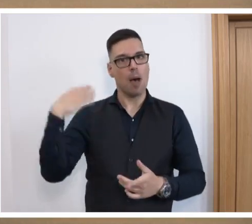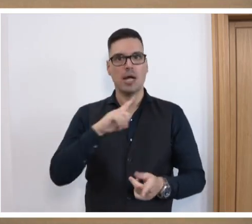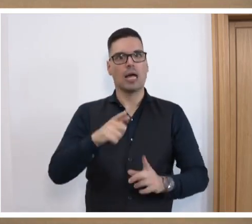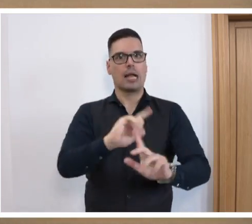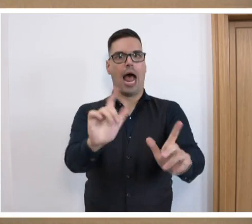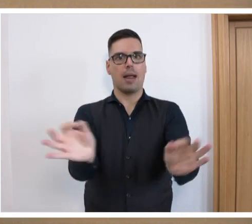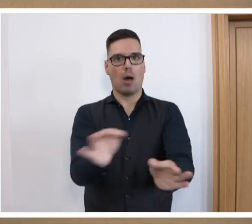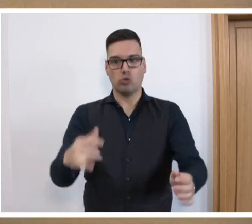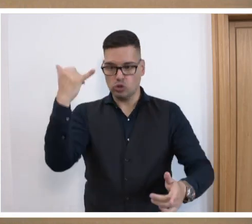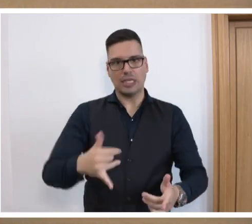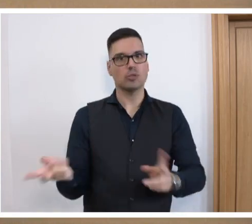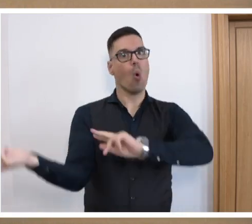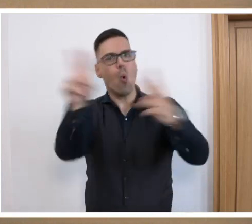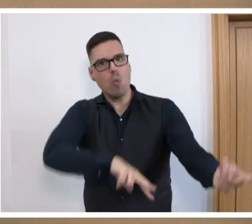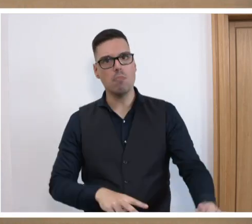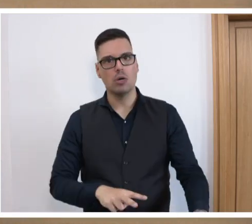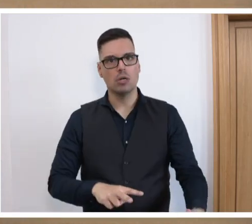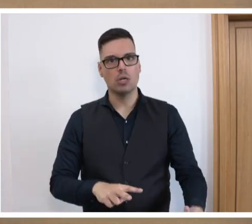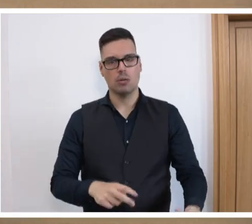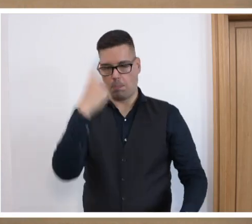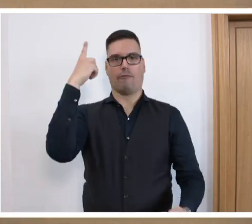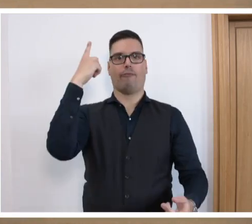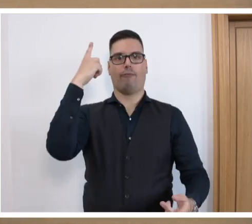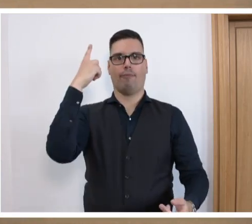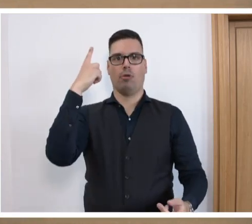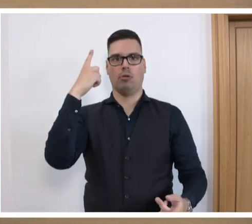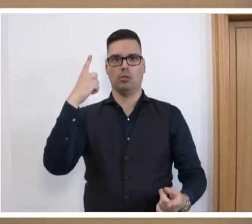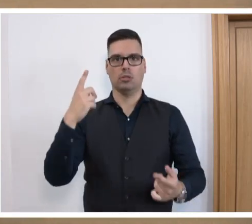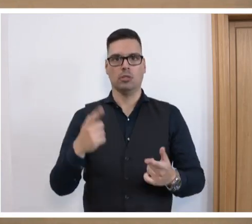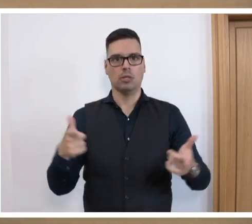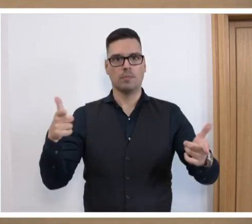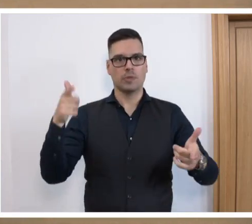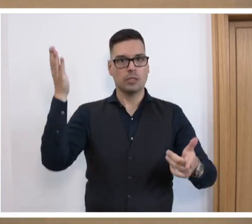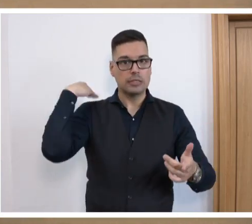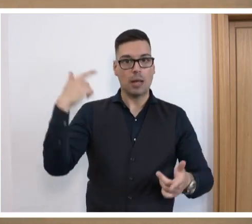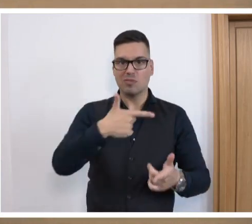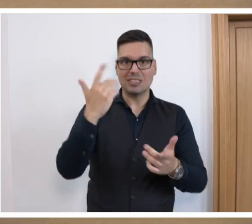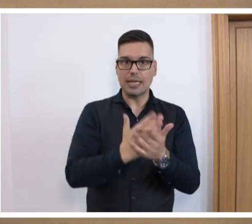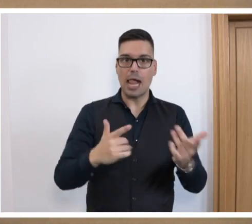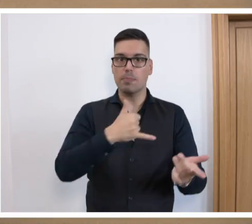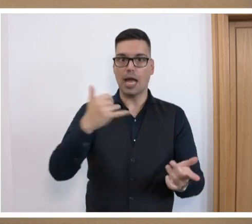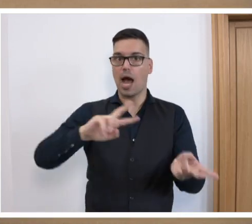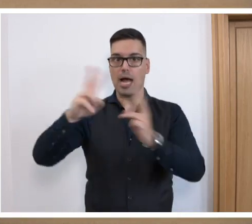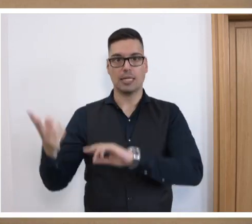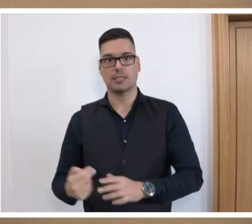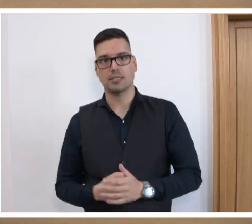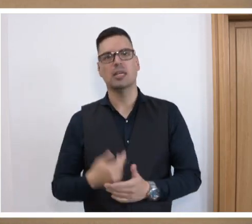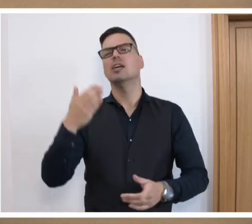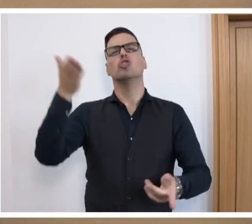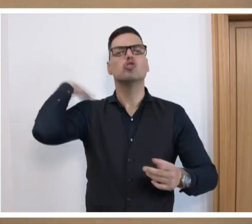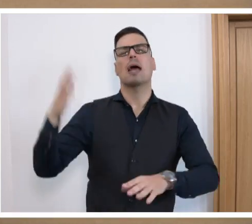Ministerpräsidentin. Und in diesem Entwurf steht genau das Gegenteil drin von dem, was der Fraktionsvorsitzende vor 2,5 Jahren gesagt hat. Dann stellen Sie es nachher